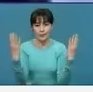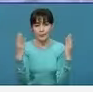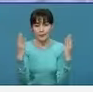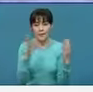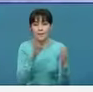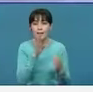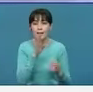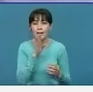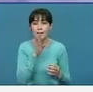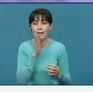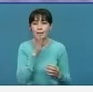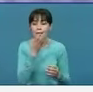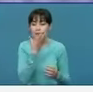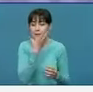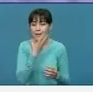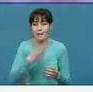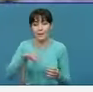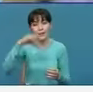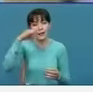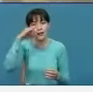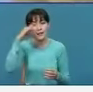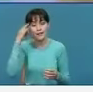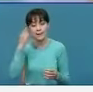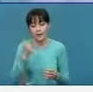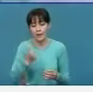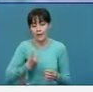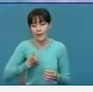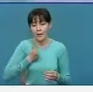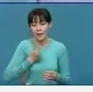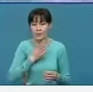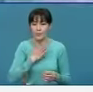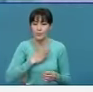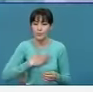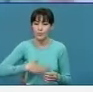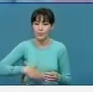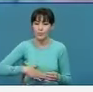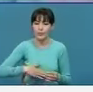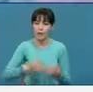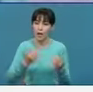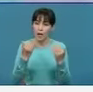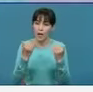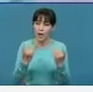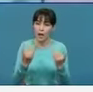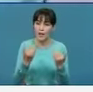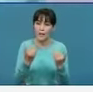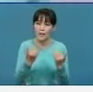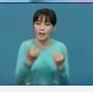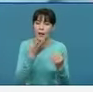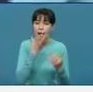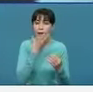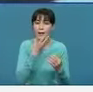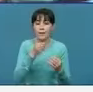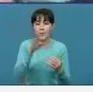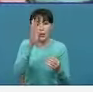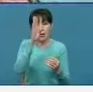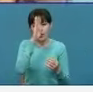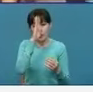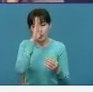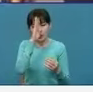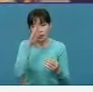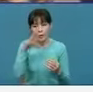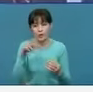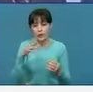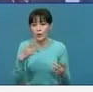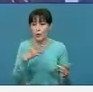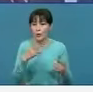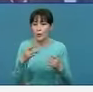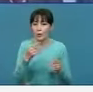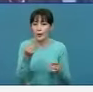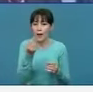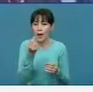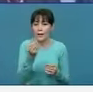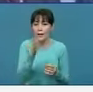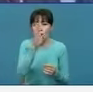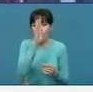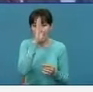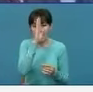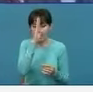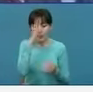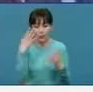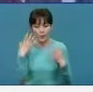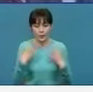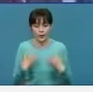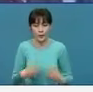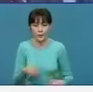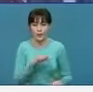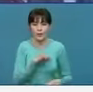нағыз қазақ қызына тән тәкаппарлықты бойына сіңірген. Талғампаз, жігітке жету өнер де аз. Бозбалалар бойдағы барын